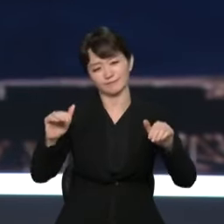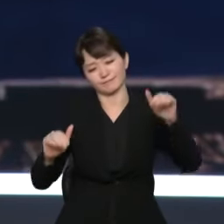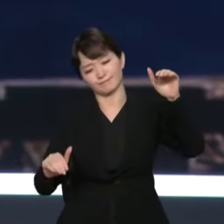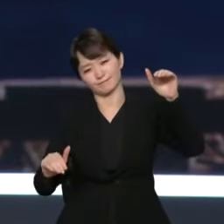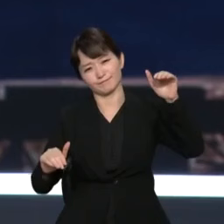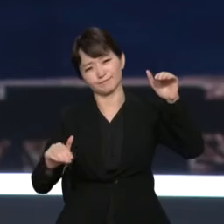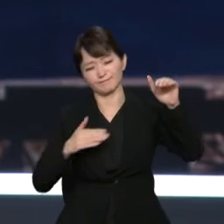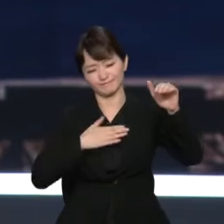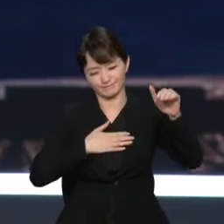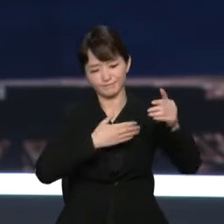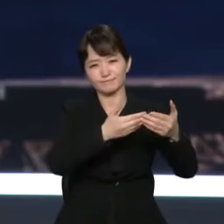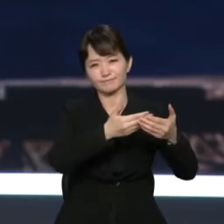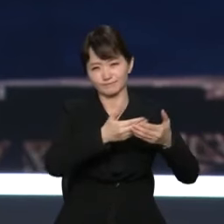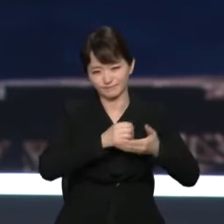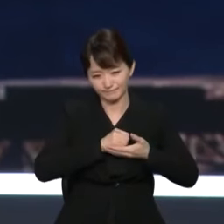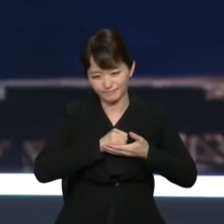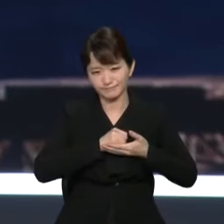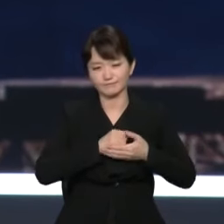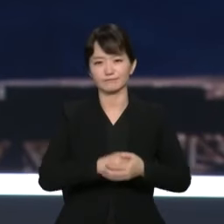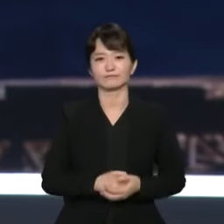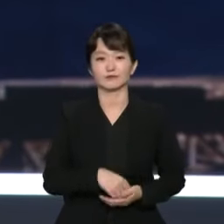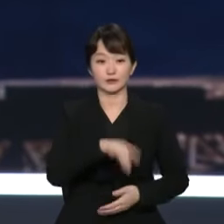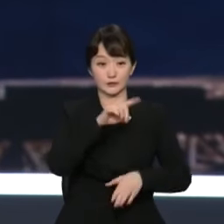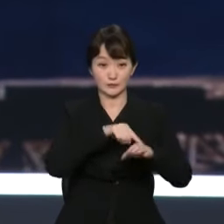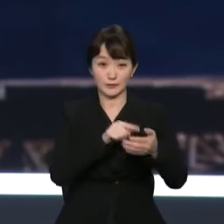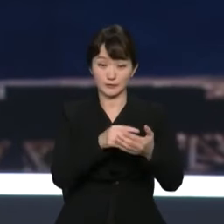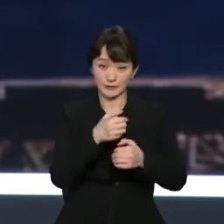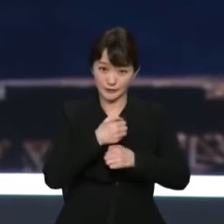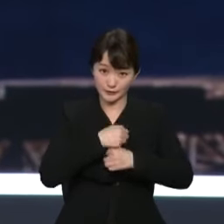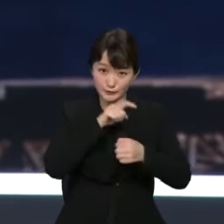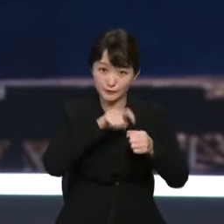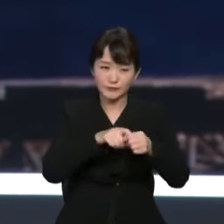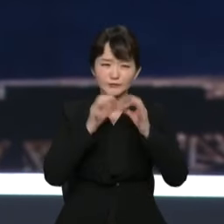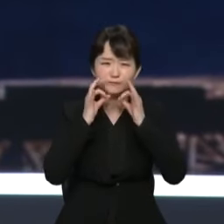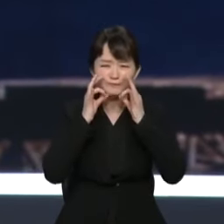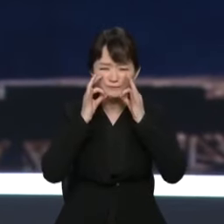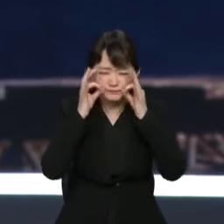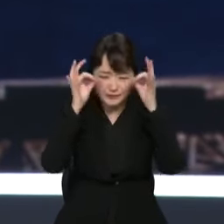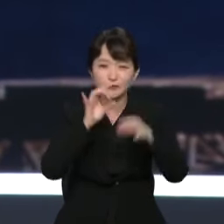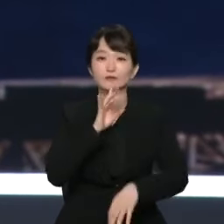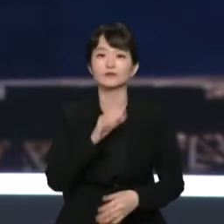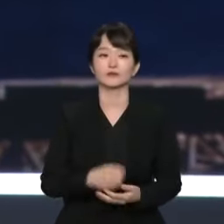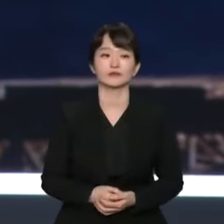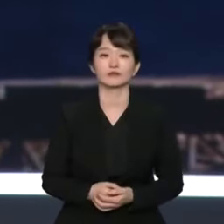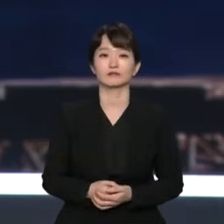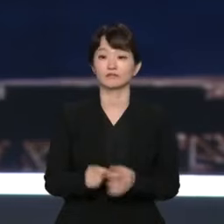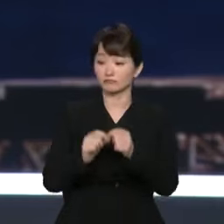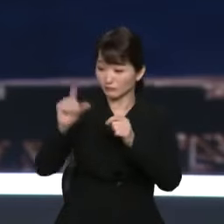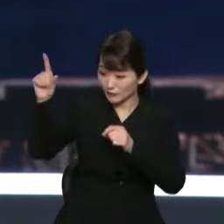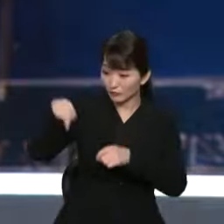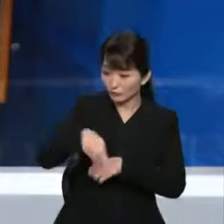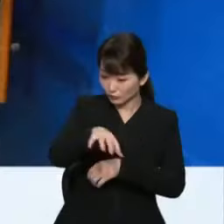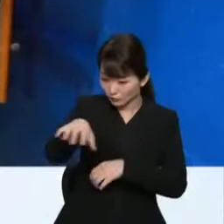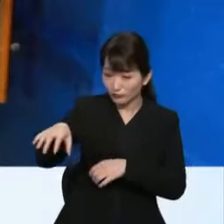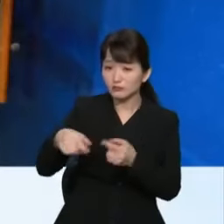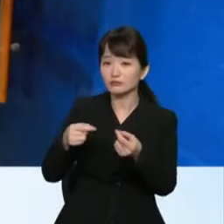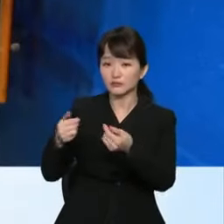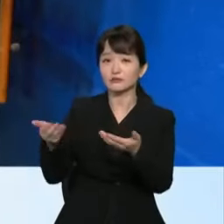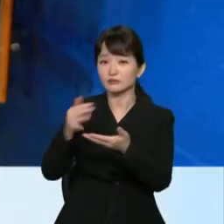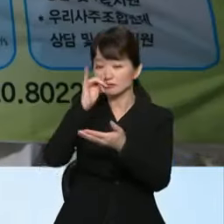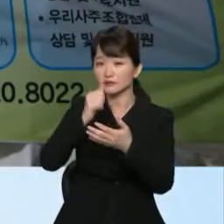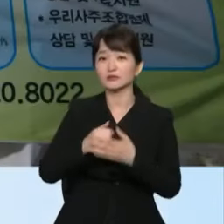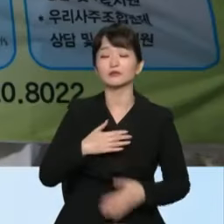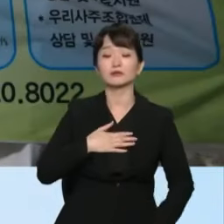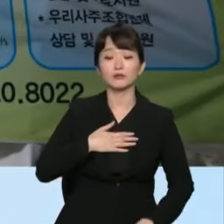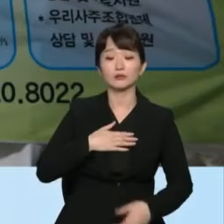감성을 갖고 있고요네 그 초심을 지키기 위해서 좀 노력했을뿐입니다 뭐 다들 그렇게 하지 않습니까 내가